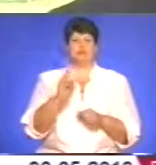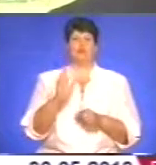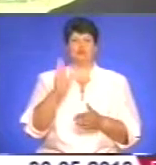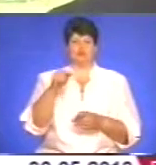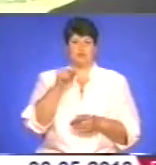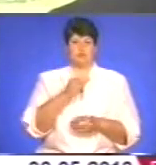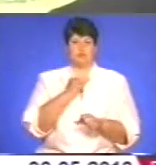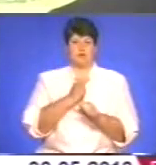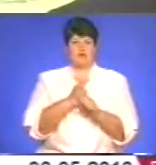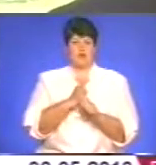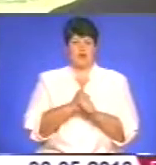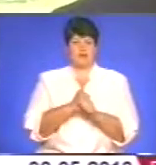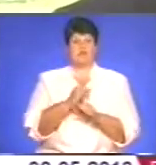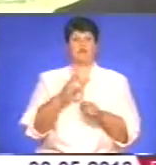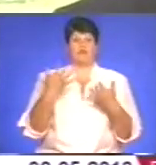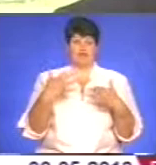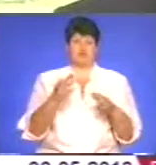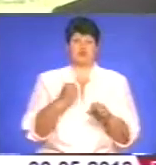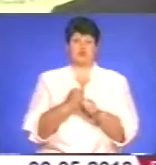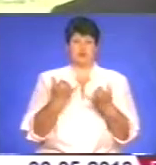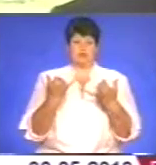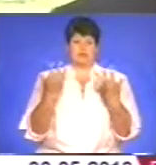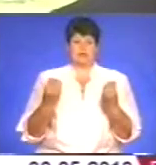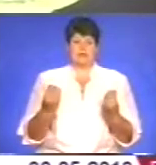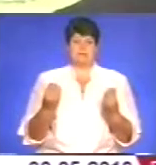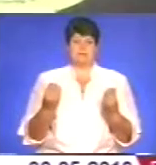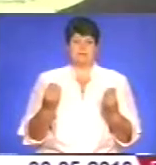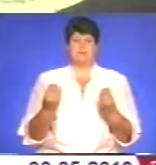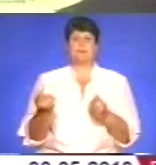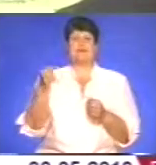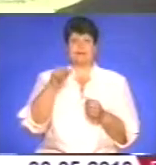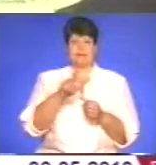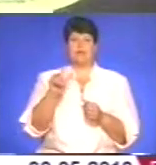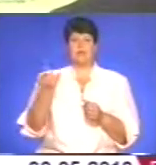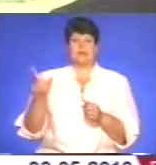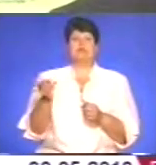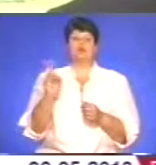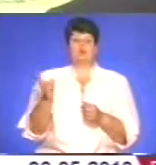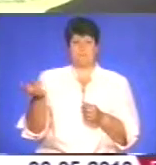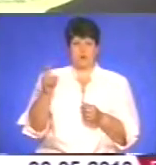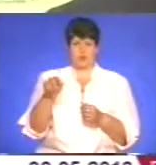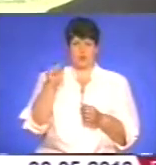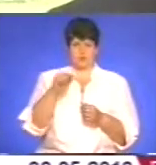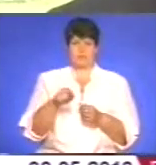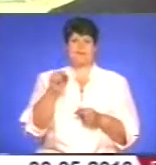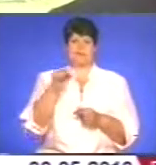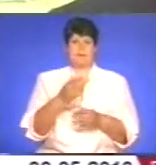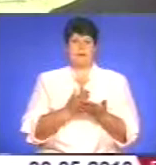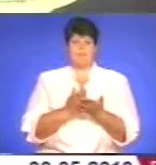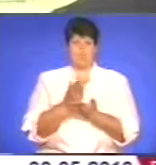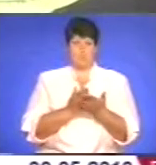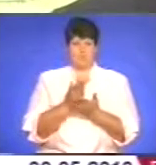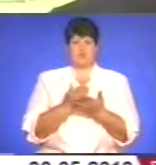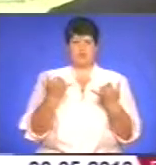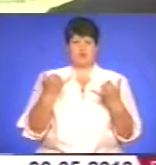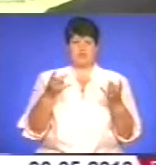працювати, хто працює вже на сьогоднішній день, і тих людей, які сюди будуть приходити за тими послугами, які сьогодні